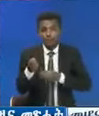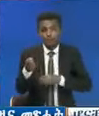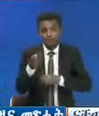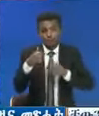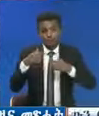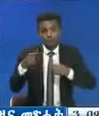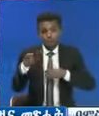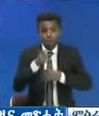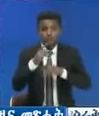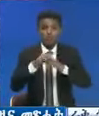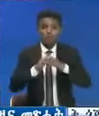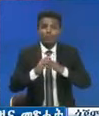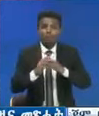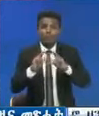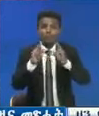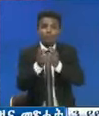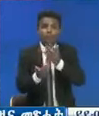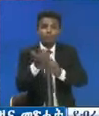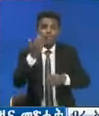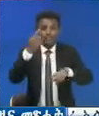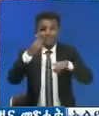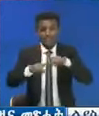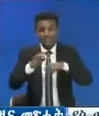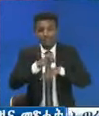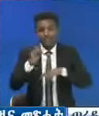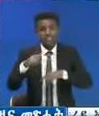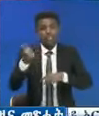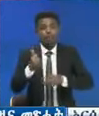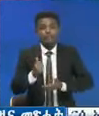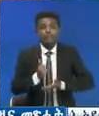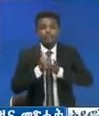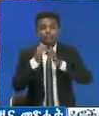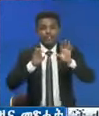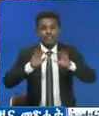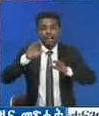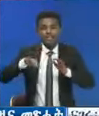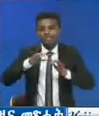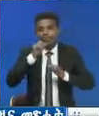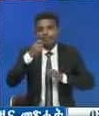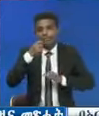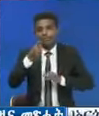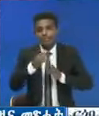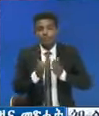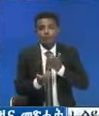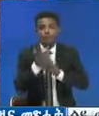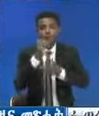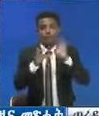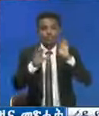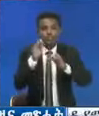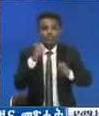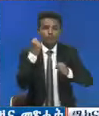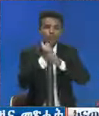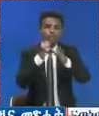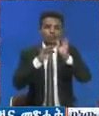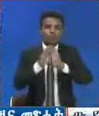አርሶ አደሩን ሰብስበን በአንድ ላይ ማዋየት ነው የማንችል እንጂ ሌላውን ድጋፍ የግብርናን ድጋፍ አያስቀርም የሚል ውይይቶችን አድርገን ወደ ስራ እየተገባ